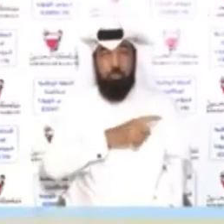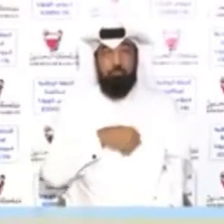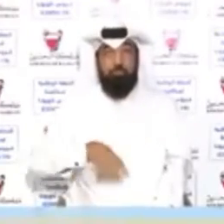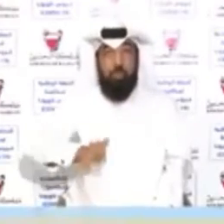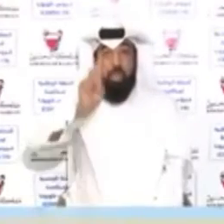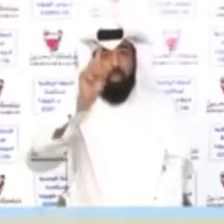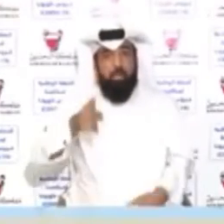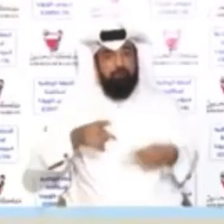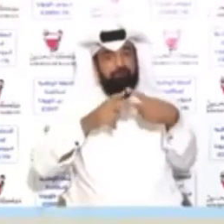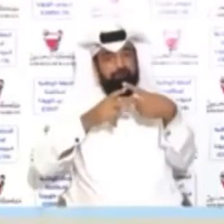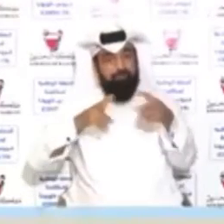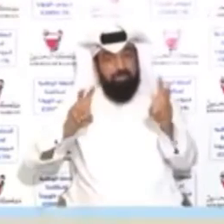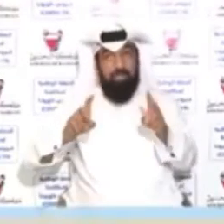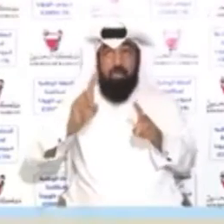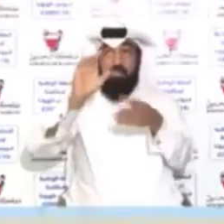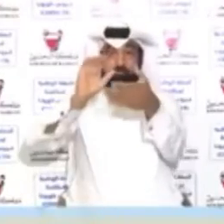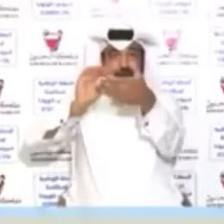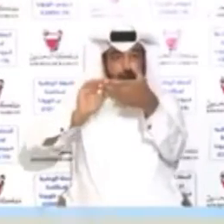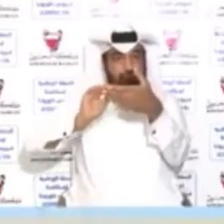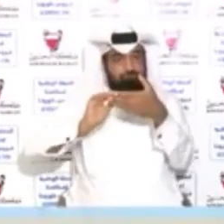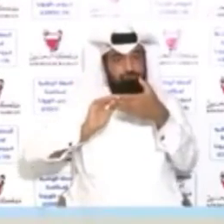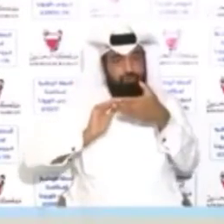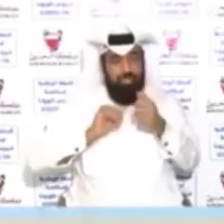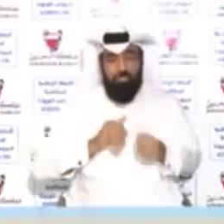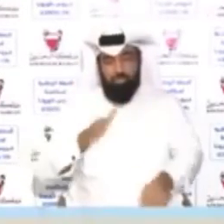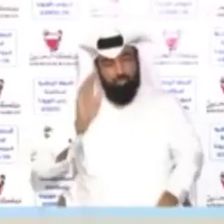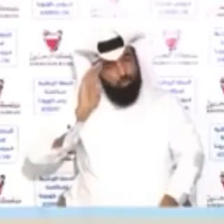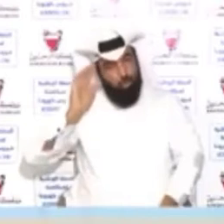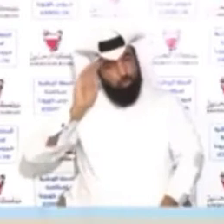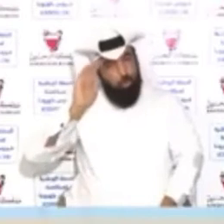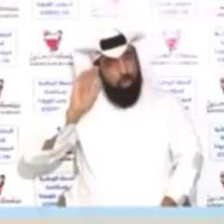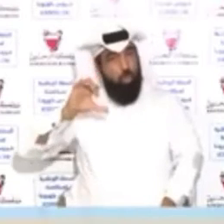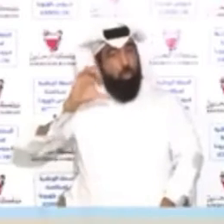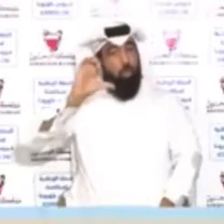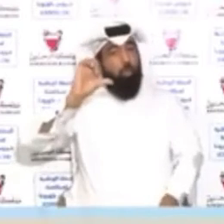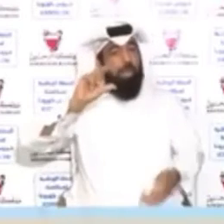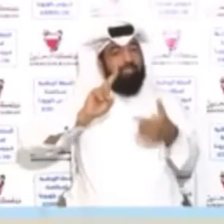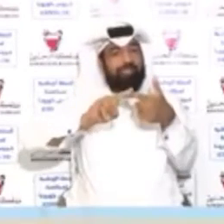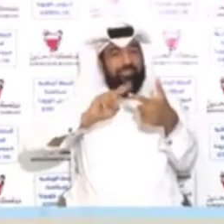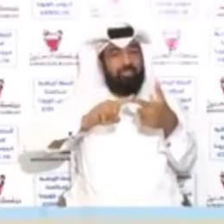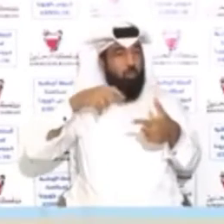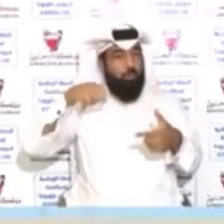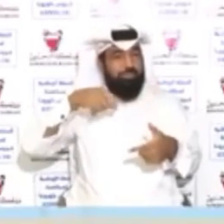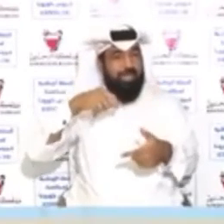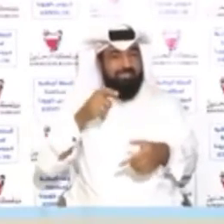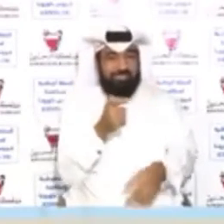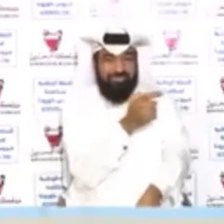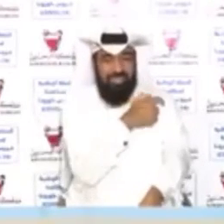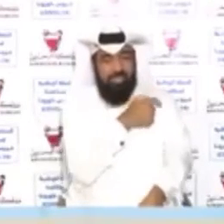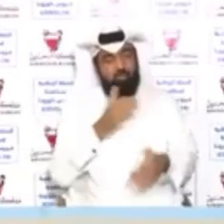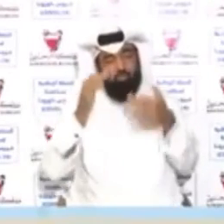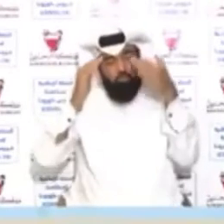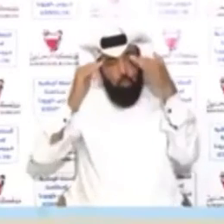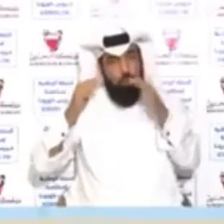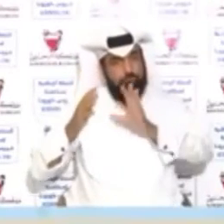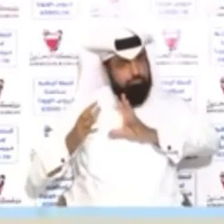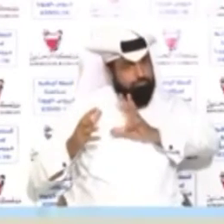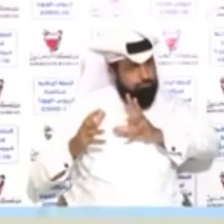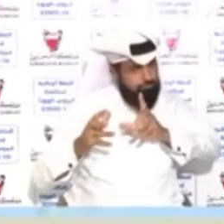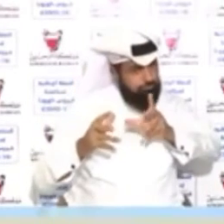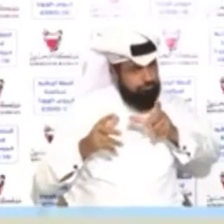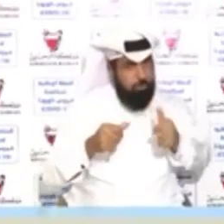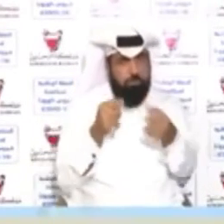نستعين. شكرا سعادة الدكتور وليد المانع، وأنا يعني أؤكد على ما تفضلت فيه من أهمية